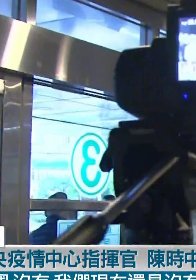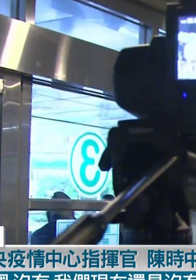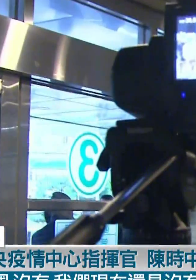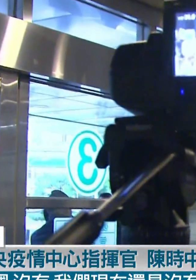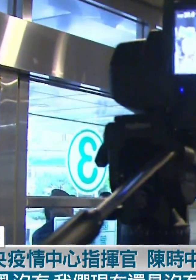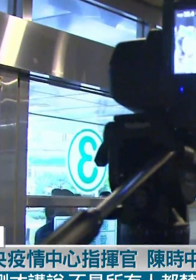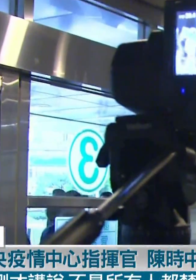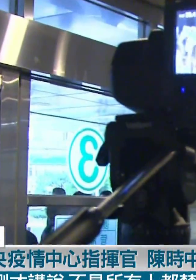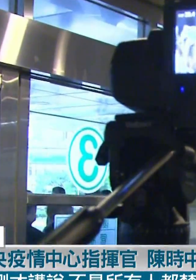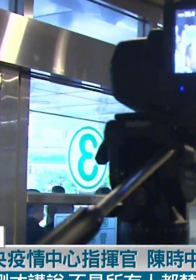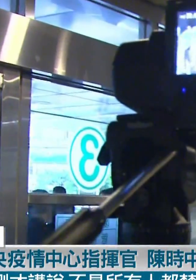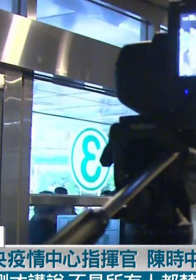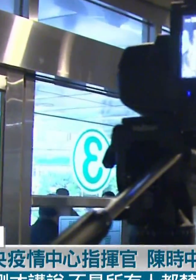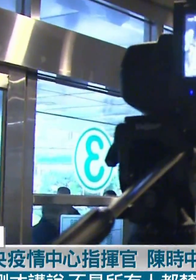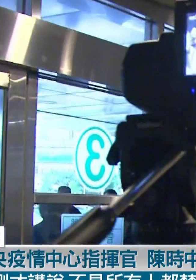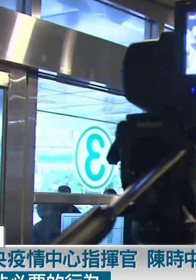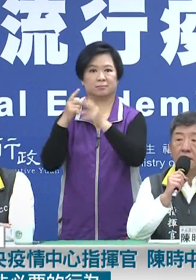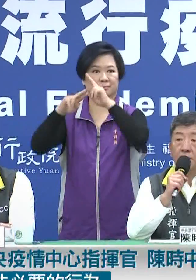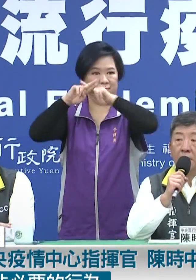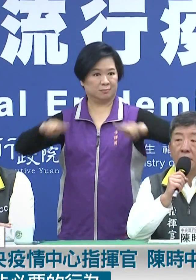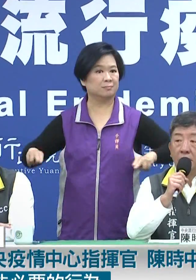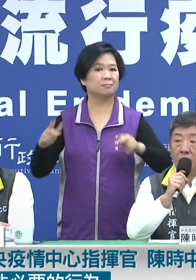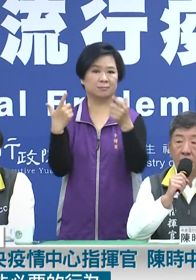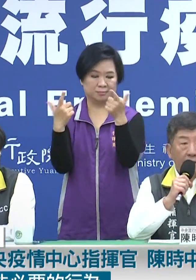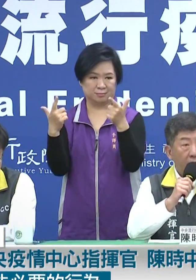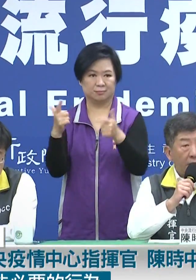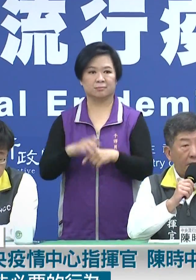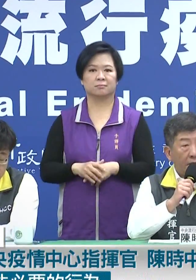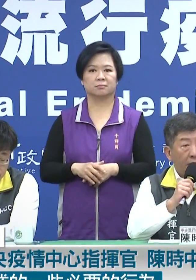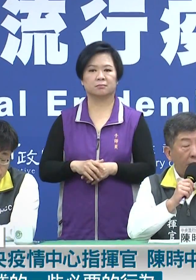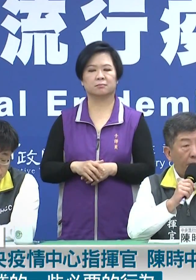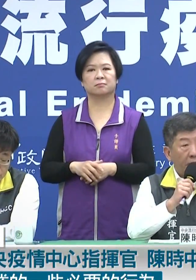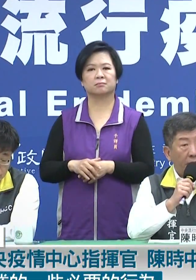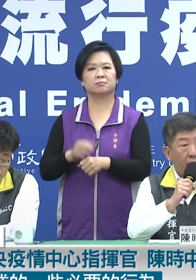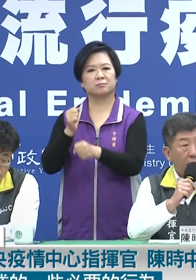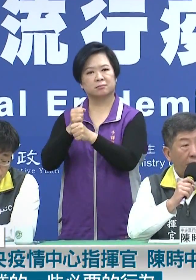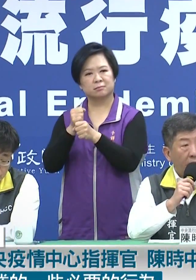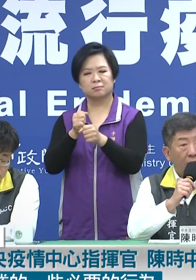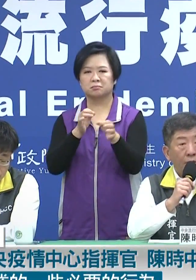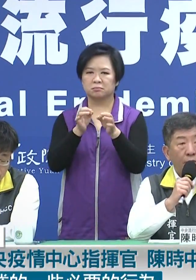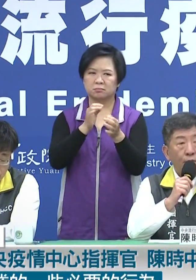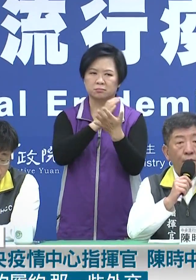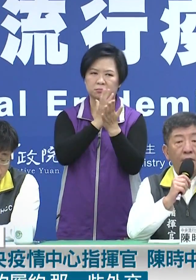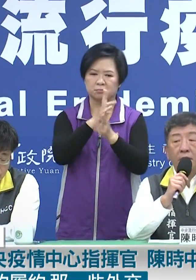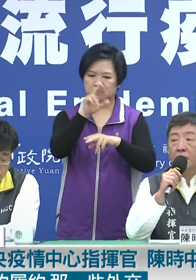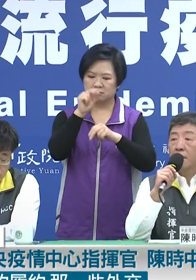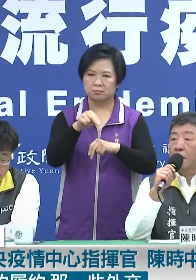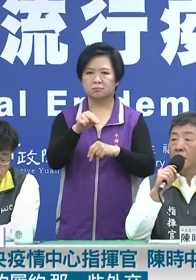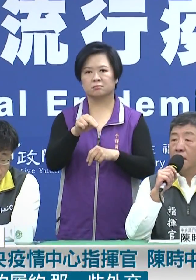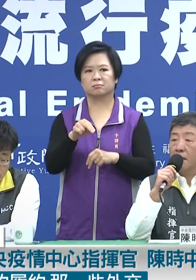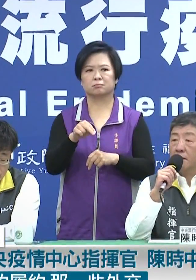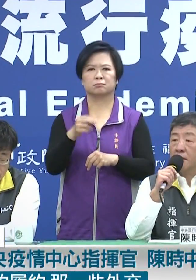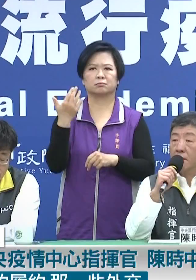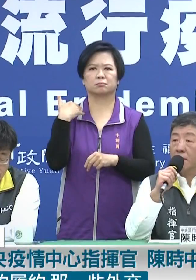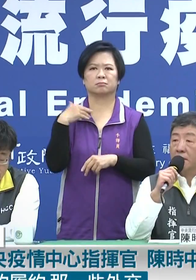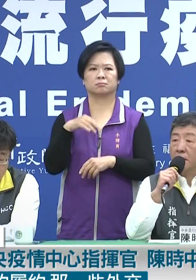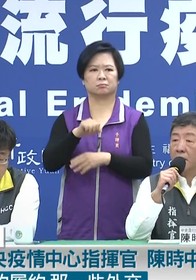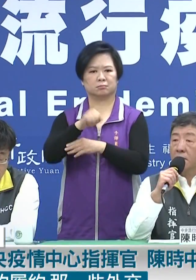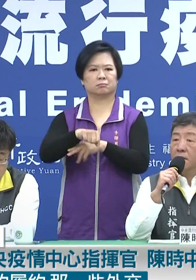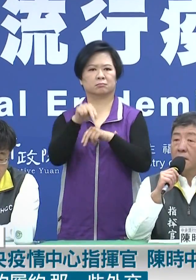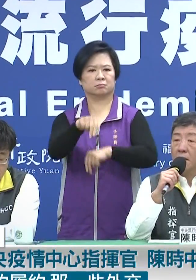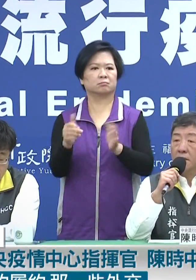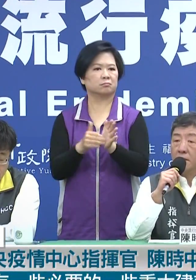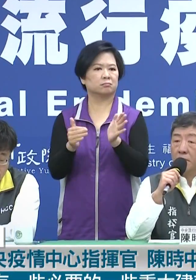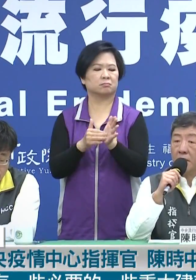讲说，不是所有人都禁止嘛，一些必要的行为，商业的一些必要的行为，签约履约，那一些外